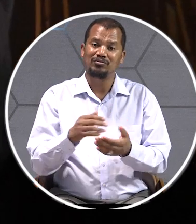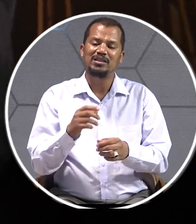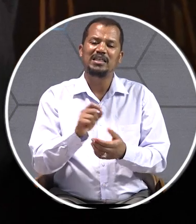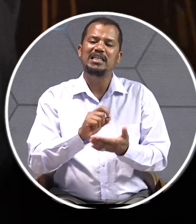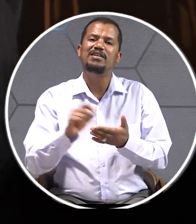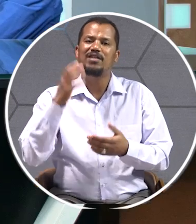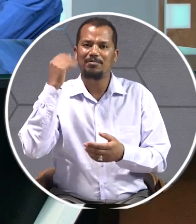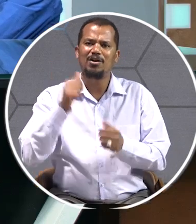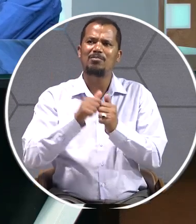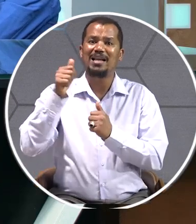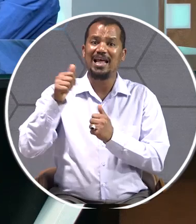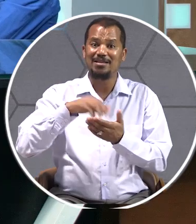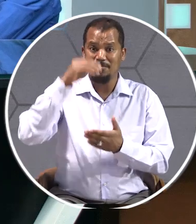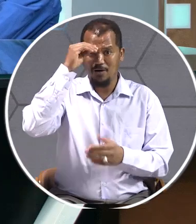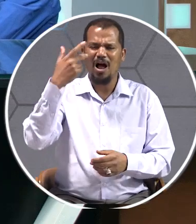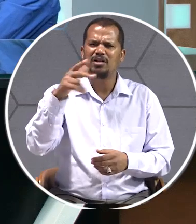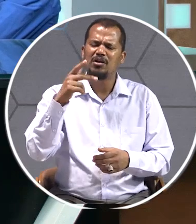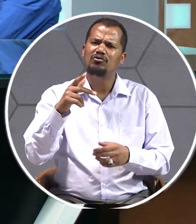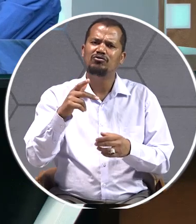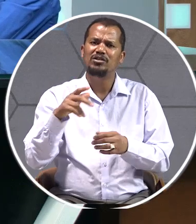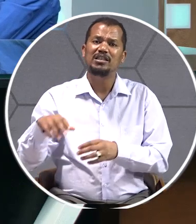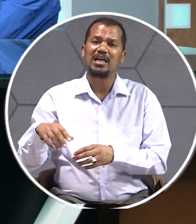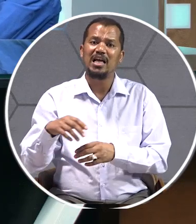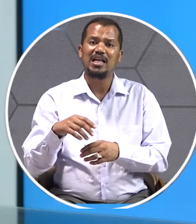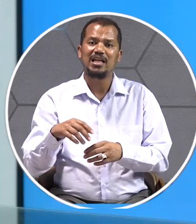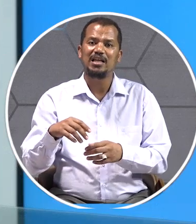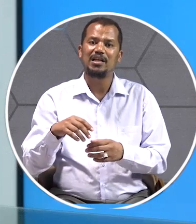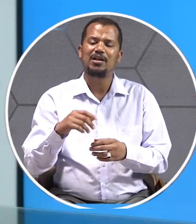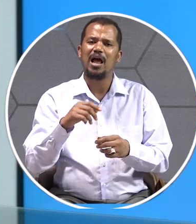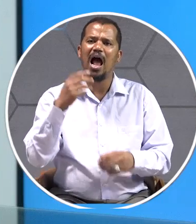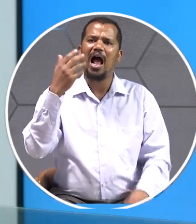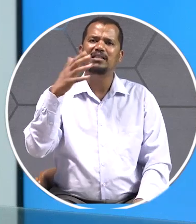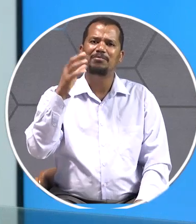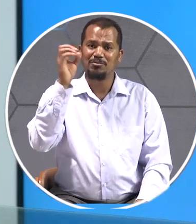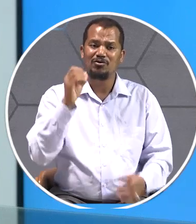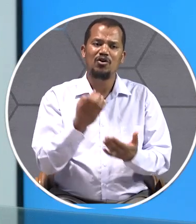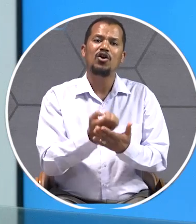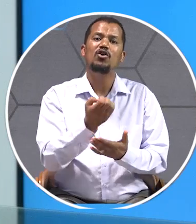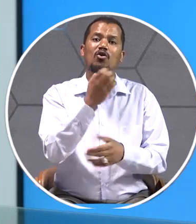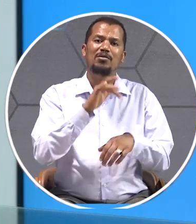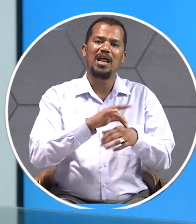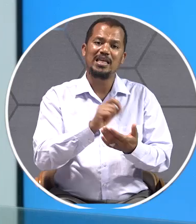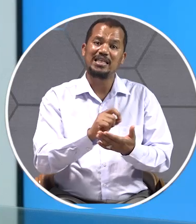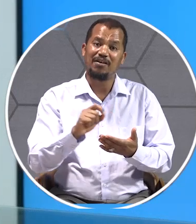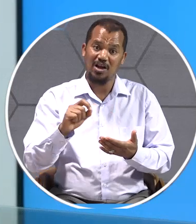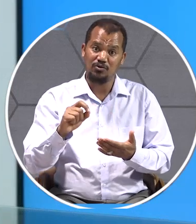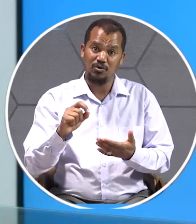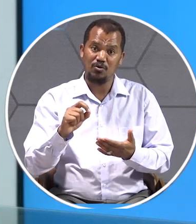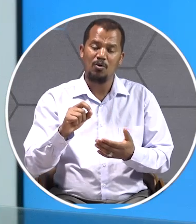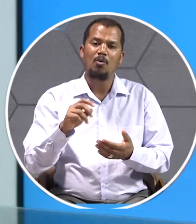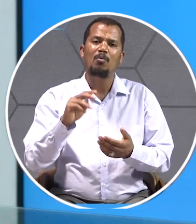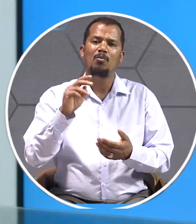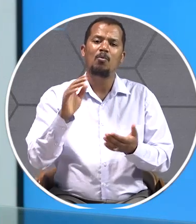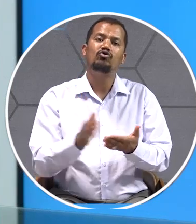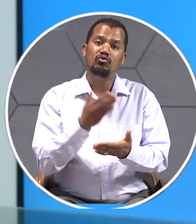ለዲስታንስ ተማሪዎች ለ13 ኮርስ ላይ ከዛ ውስጥ 50% ኢኮኖሚክስ ላይ የጻፍኳቸው